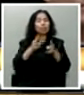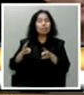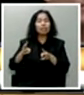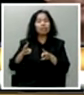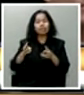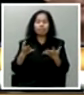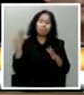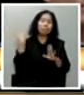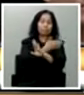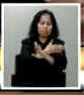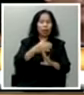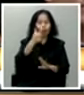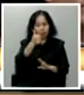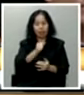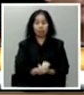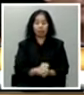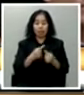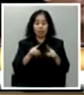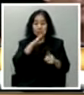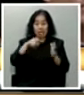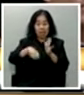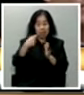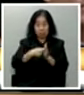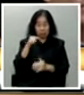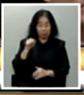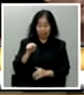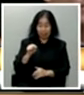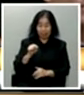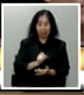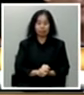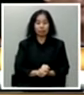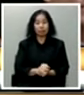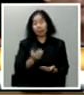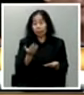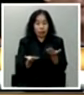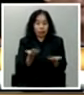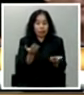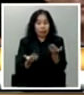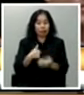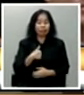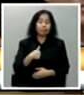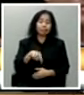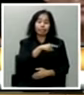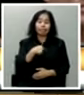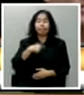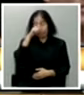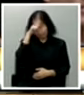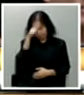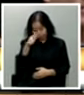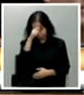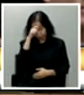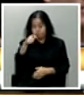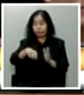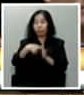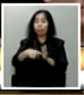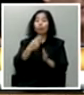วิธีพวกเราเคยทำได้แต่ถ้าเป็นเหตุผลอื่นนอกเหนือจากนี้เนี่ยก็สุดแท้แต่ครับพวกเราก็จะเคารพเหตุผ